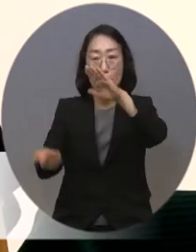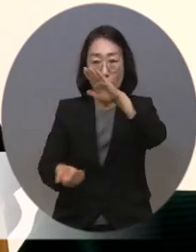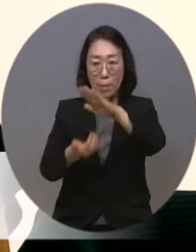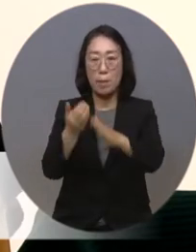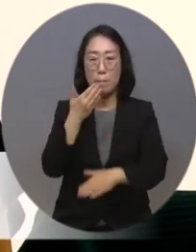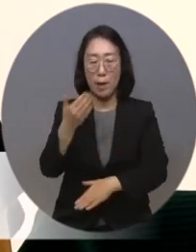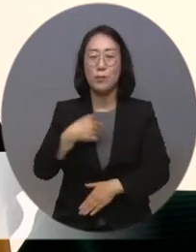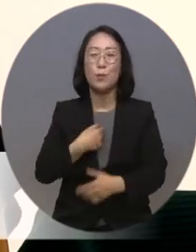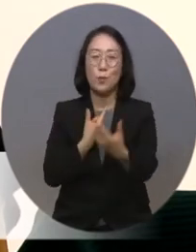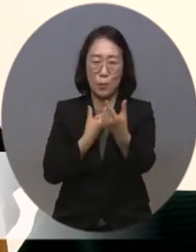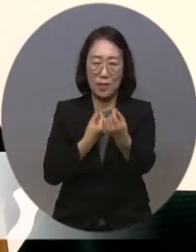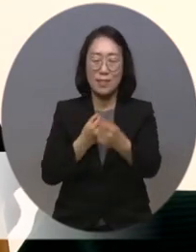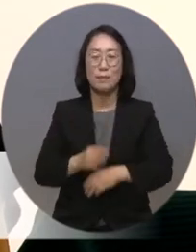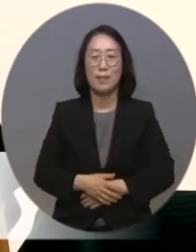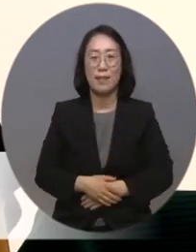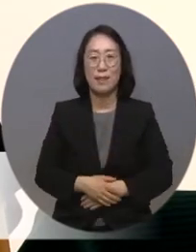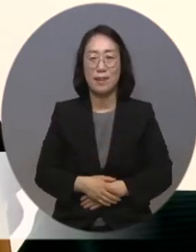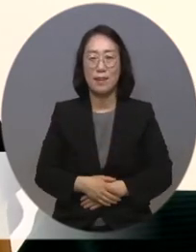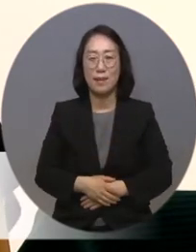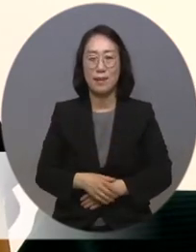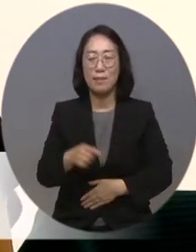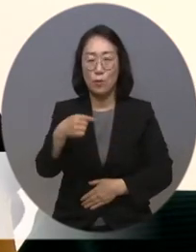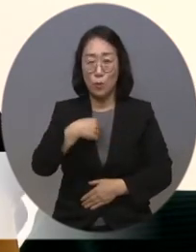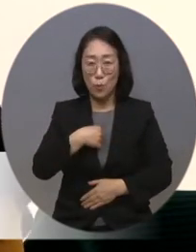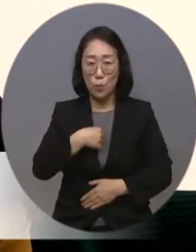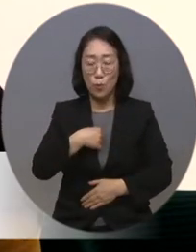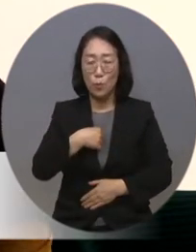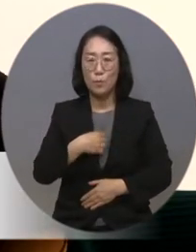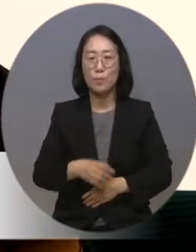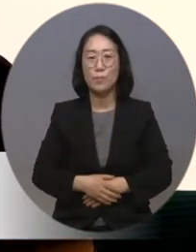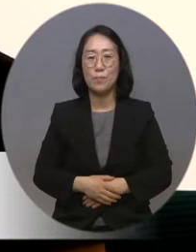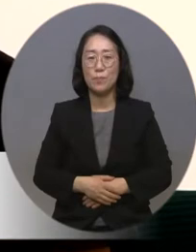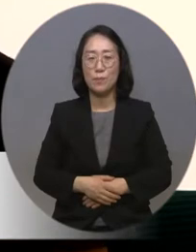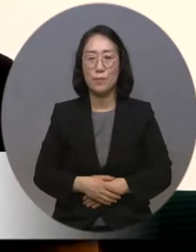그렇게 하고 있어요. 그래서 저도